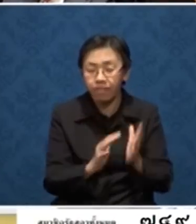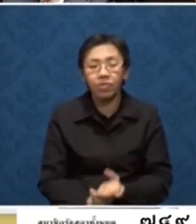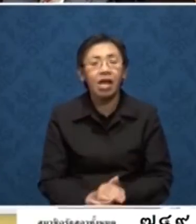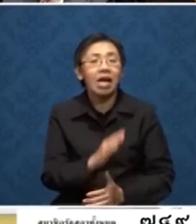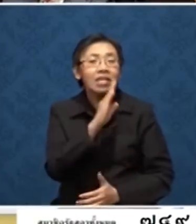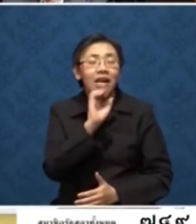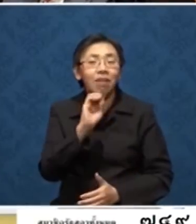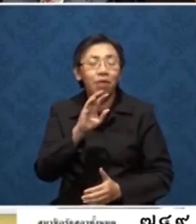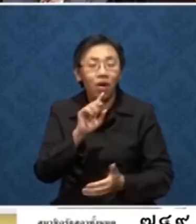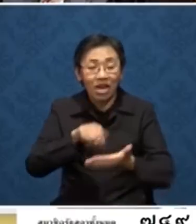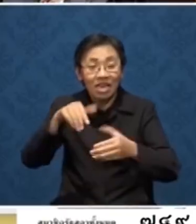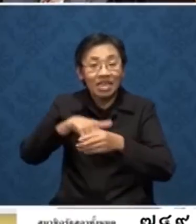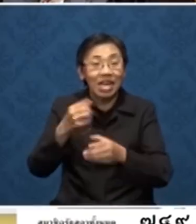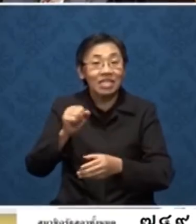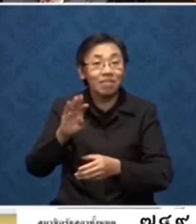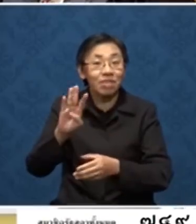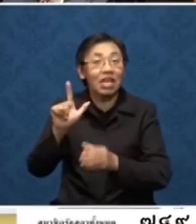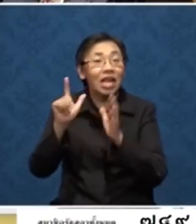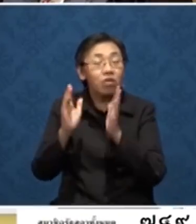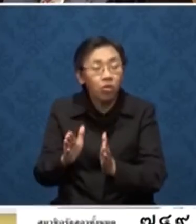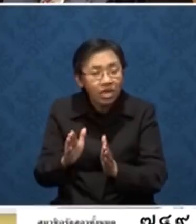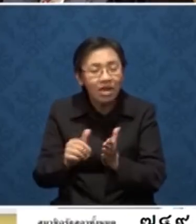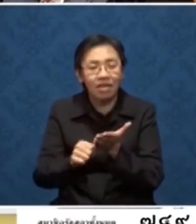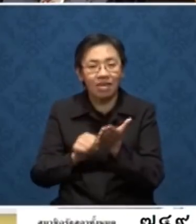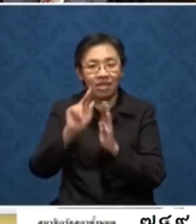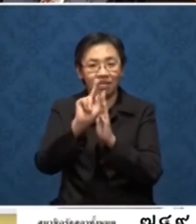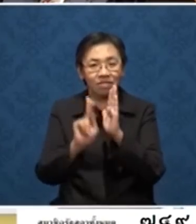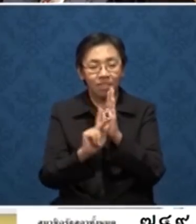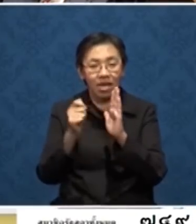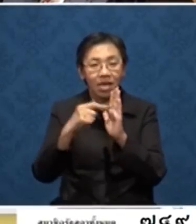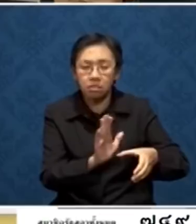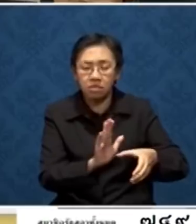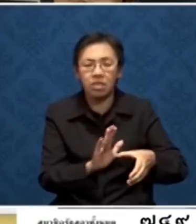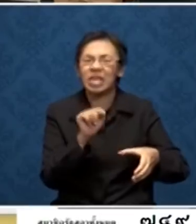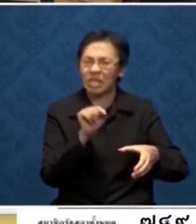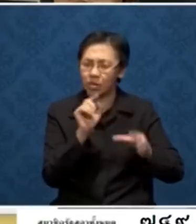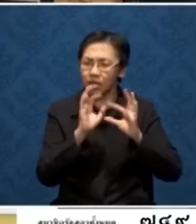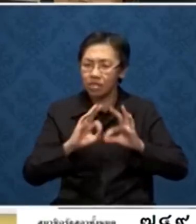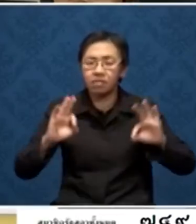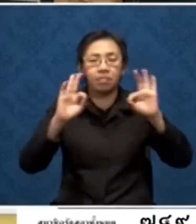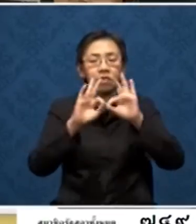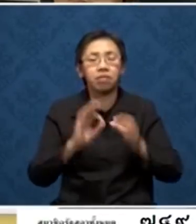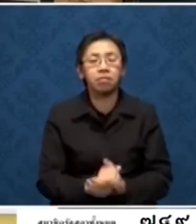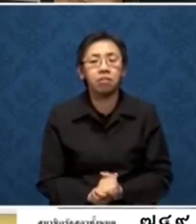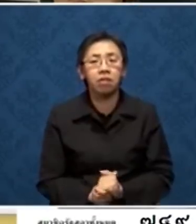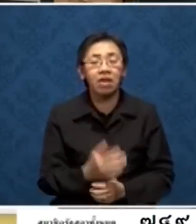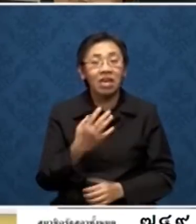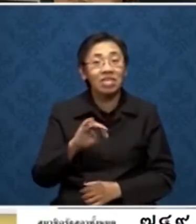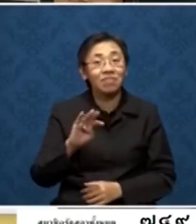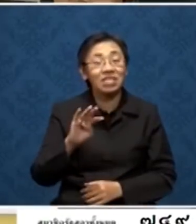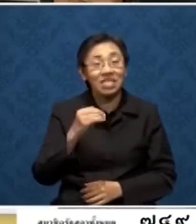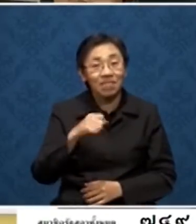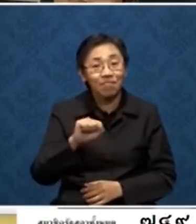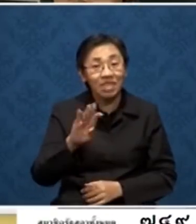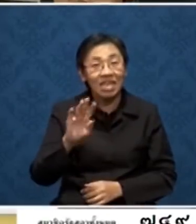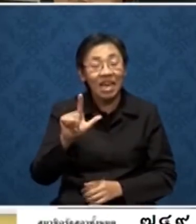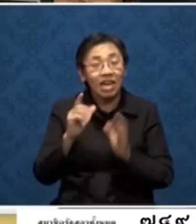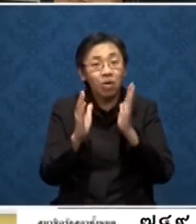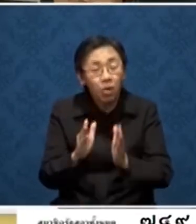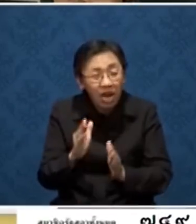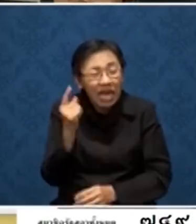ในที่จะให้แก้ไขประมวลกฎหมายอาญามาตรา 112 14ล้านเสียงไม่ถึง 20%ครับ